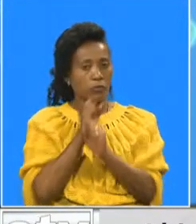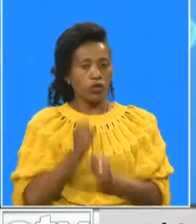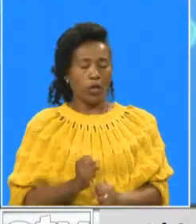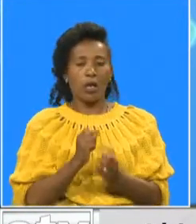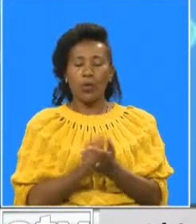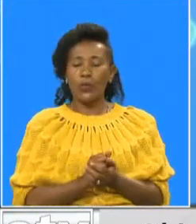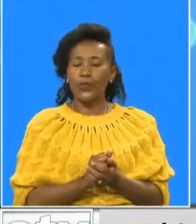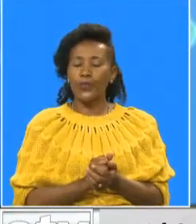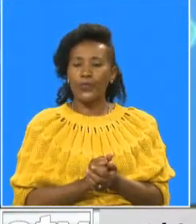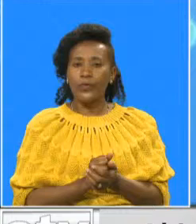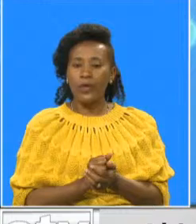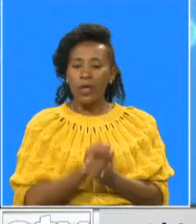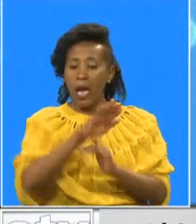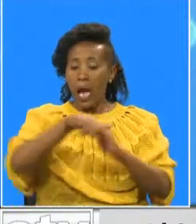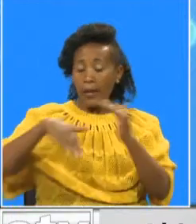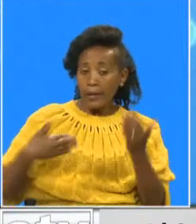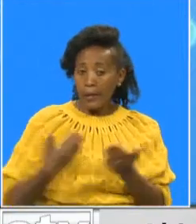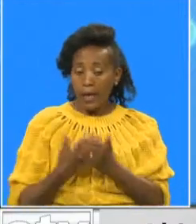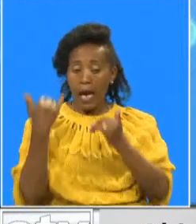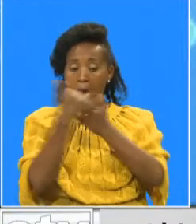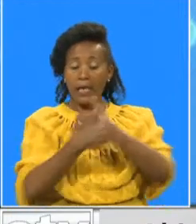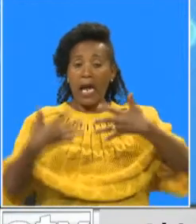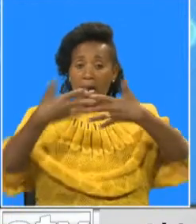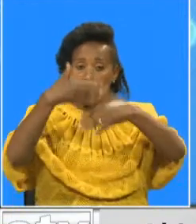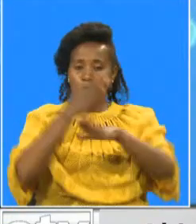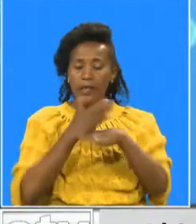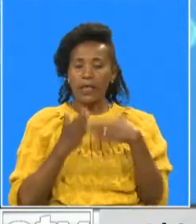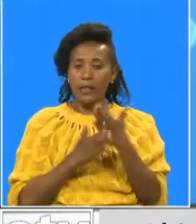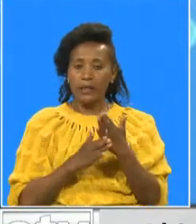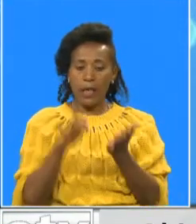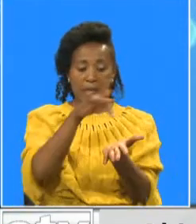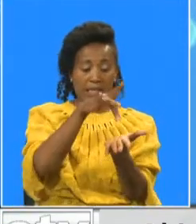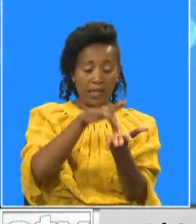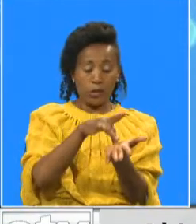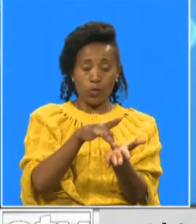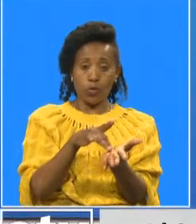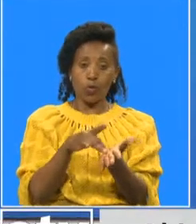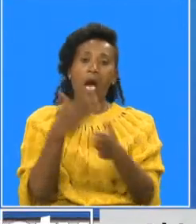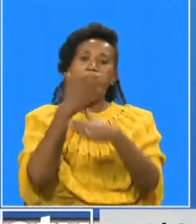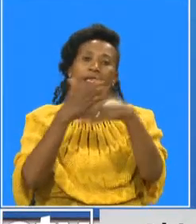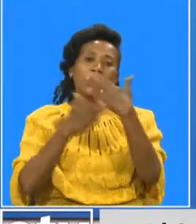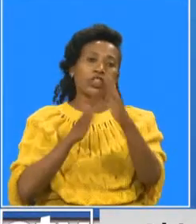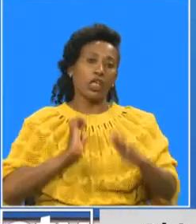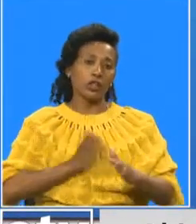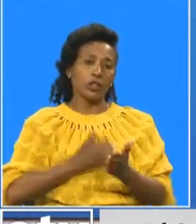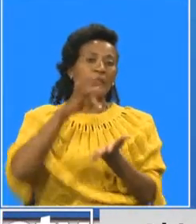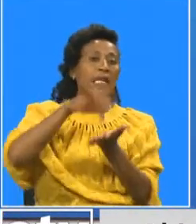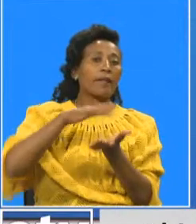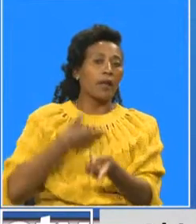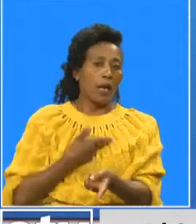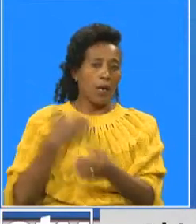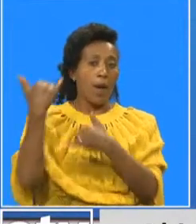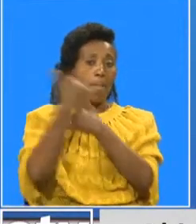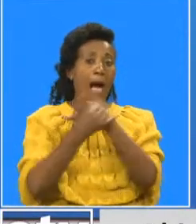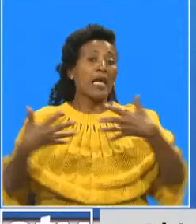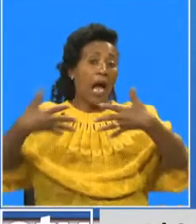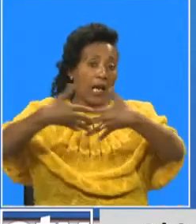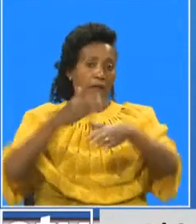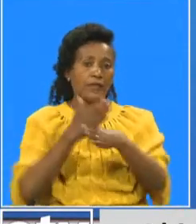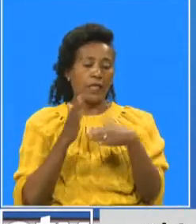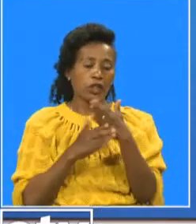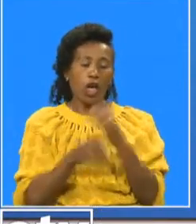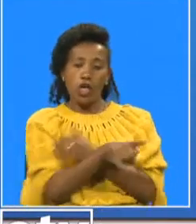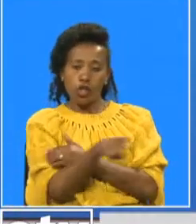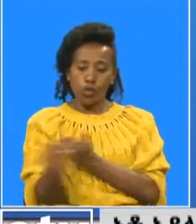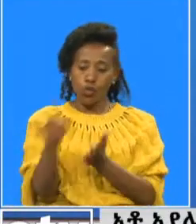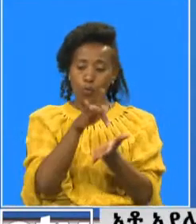ይችላሉ። አጠቃላይ በአገር አቀፍ ደረጃ በየሴክተሩ አደረጃጀታችን በየሴክተርም አለን፣ በአገር አቀፍ ደረጃ ማለት ነው። ስለዚህ